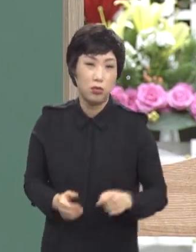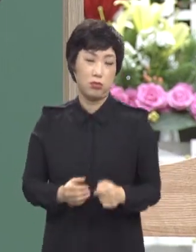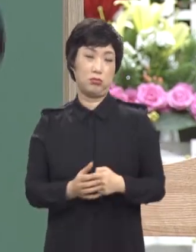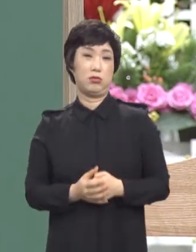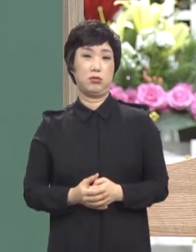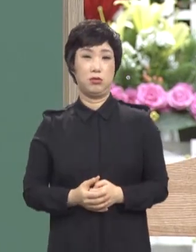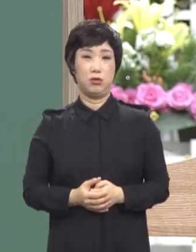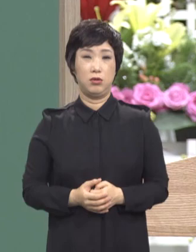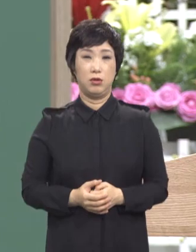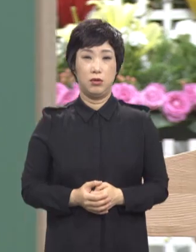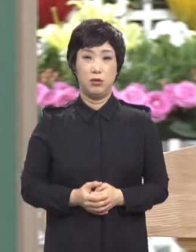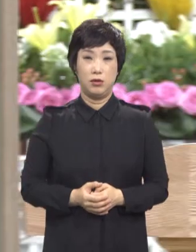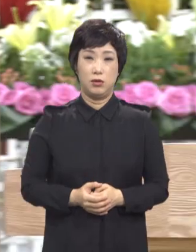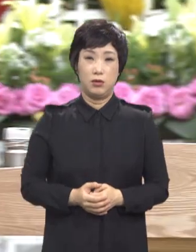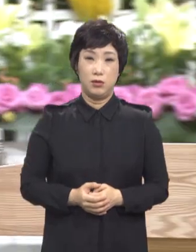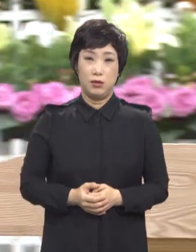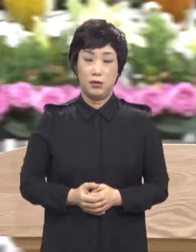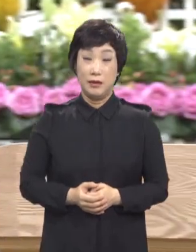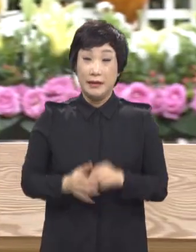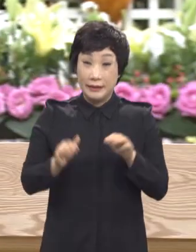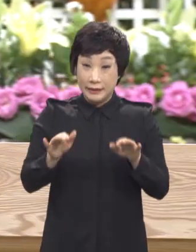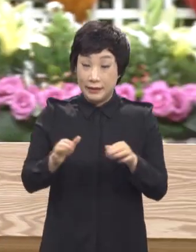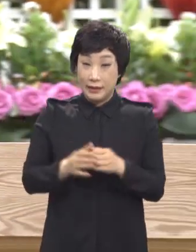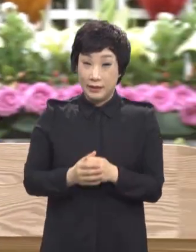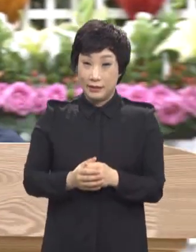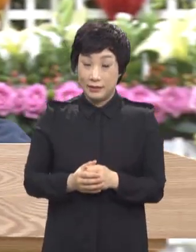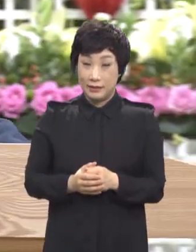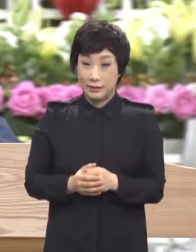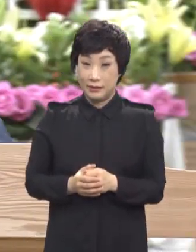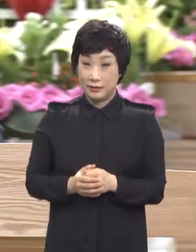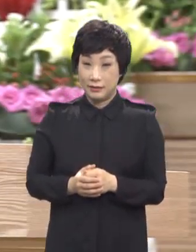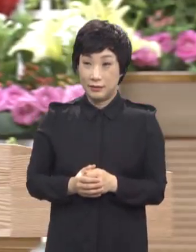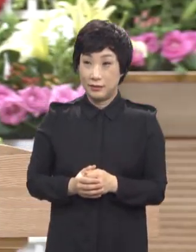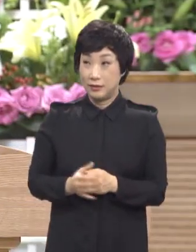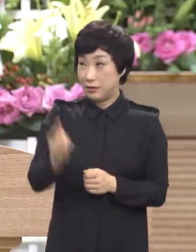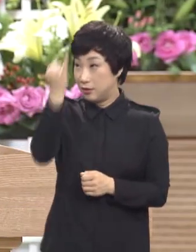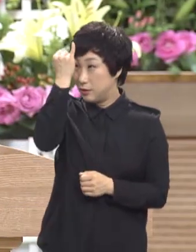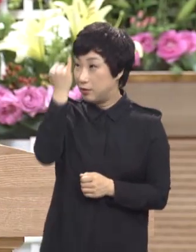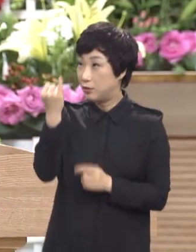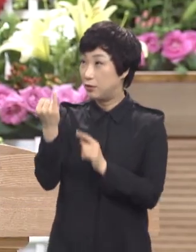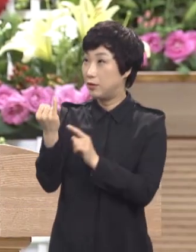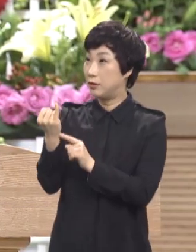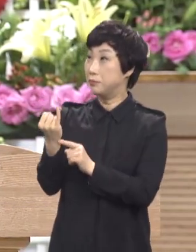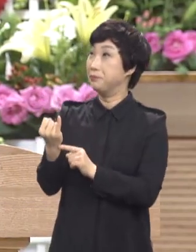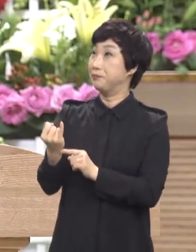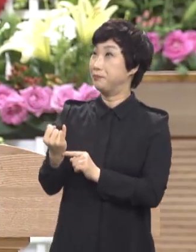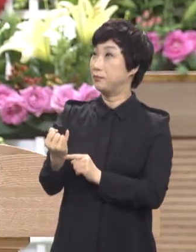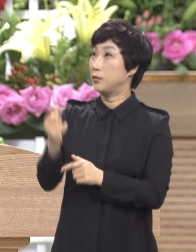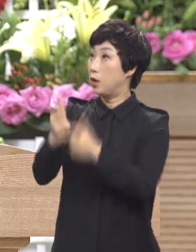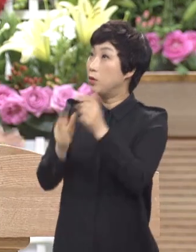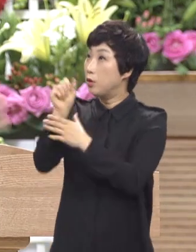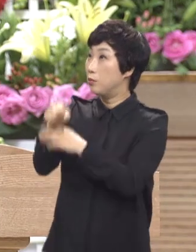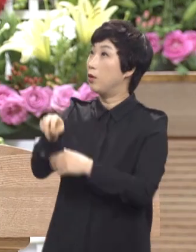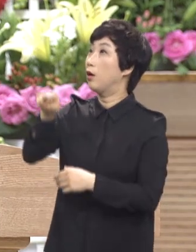발전을 해서, 그래서 가만히 하와가 실과를